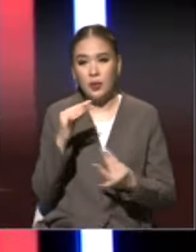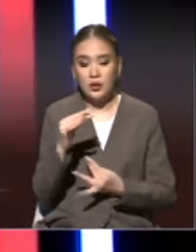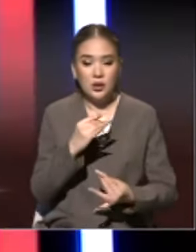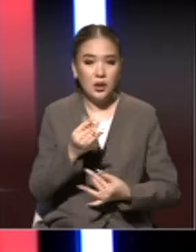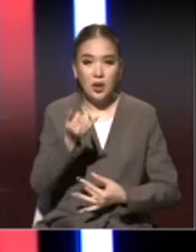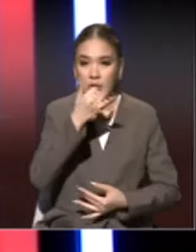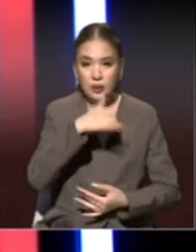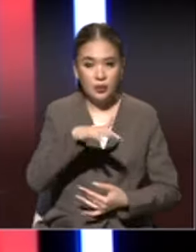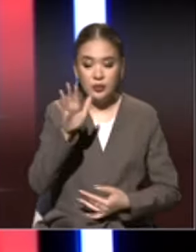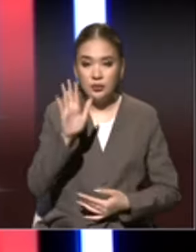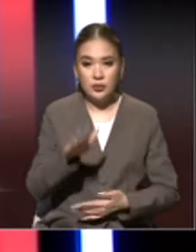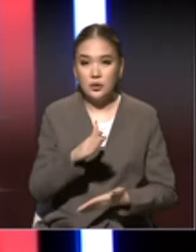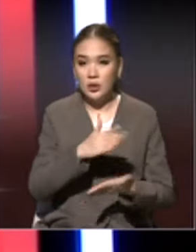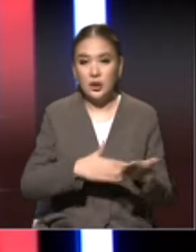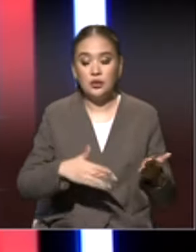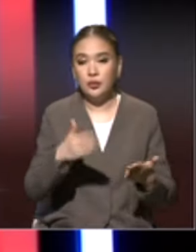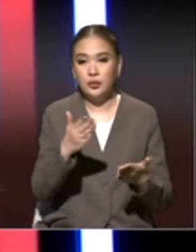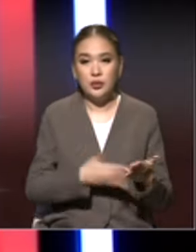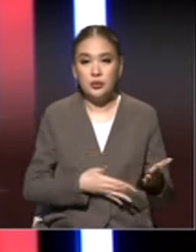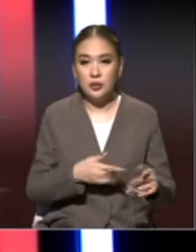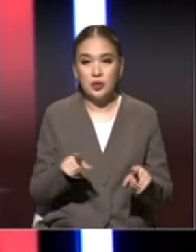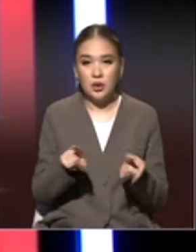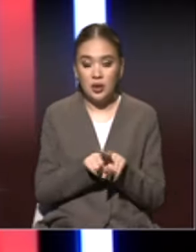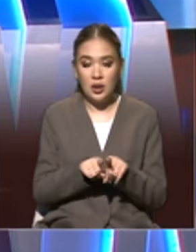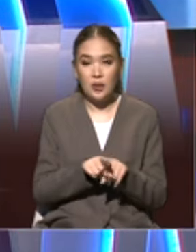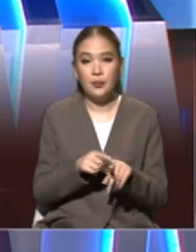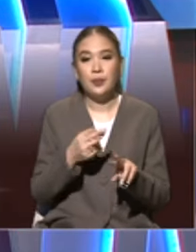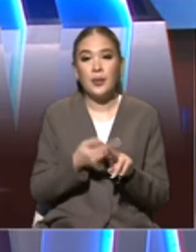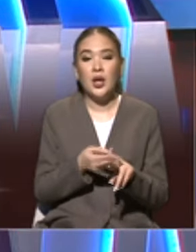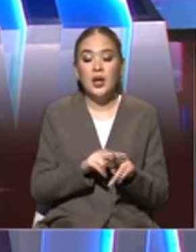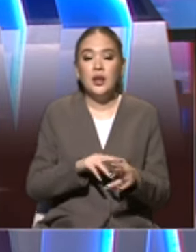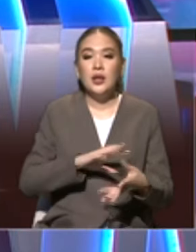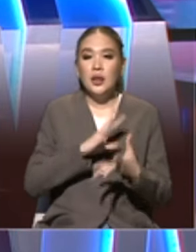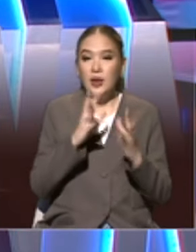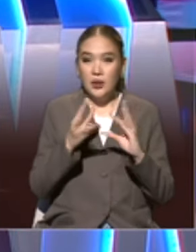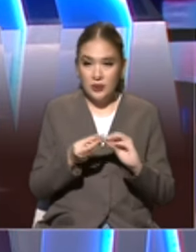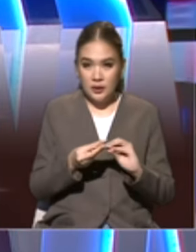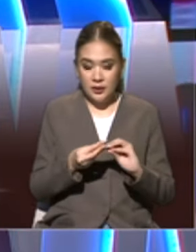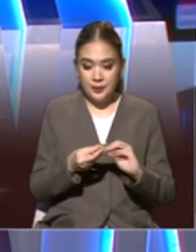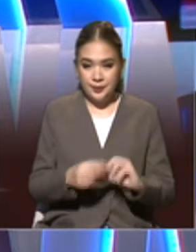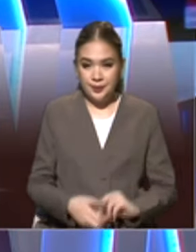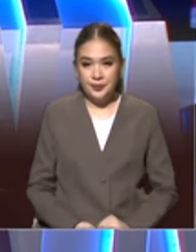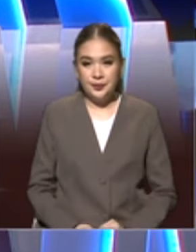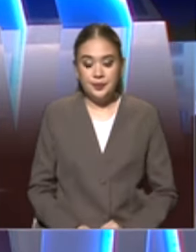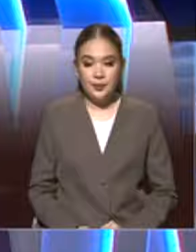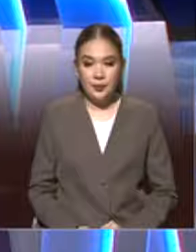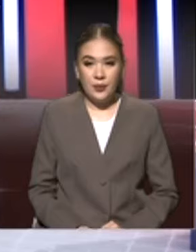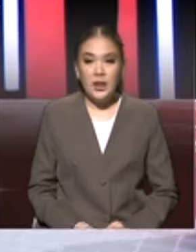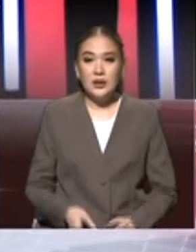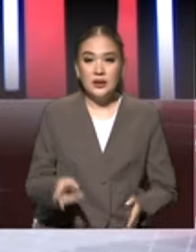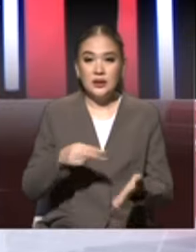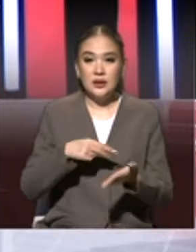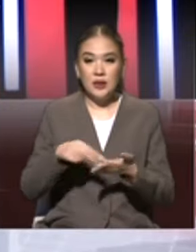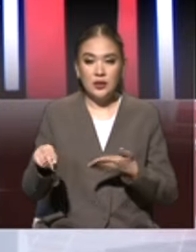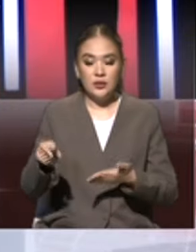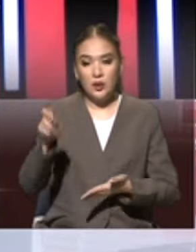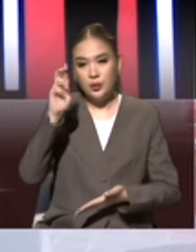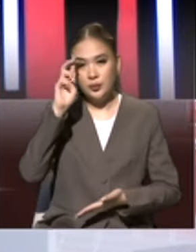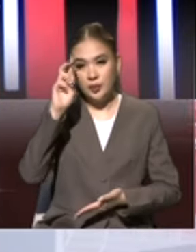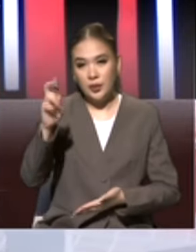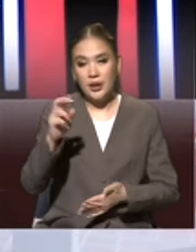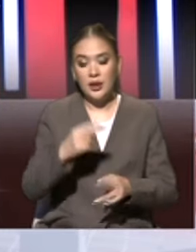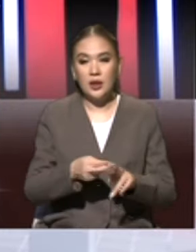Мақсат мырзаның ашынатындай жөні бар. Негізінен мінекей қараңыздаршы, сатып алуларды мемлекеттік